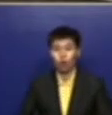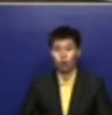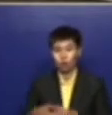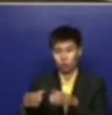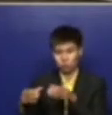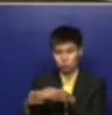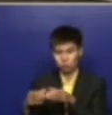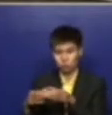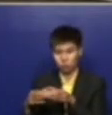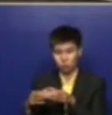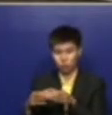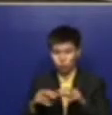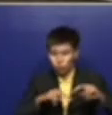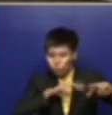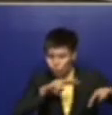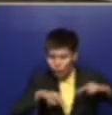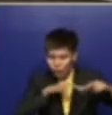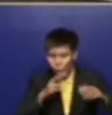องร้อย